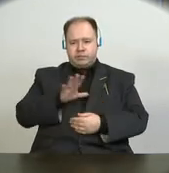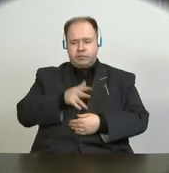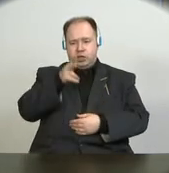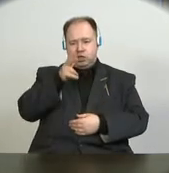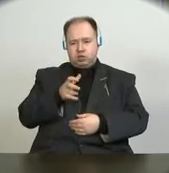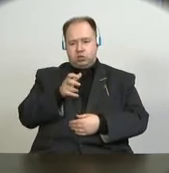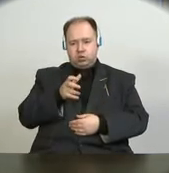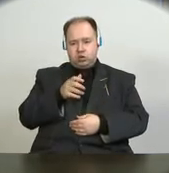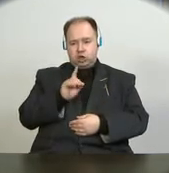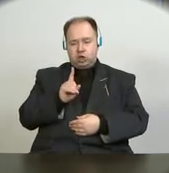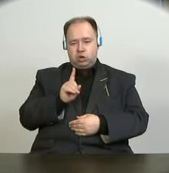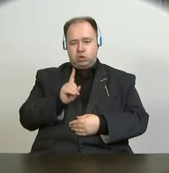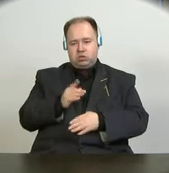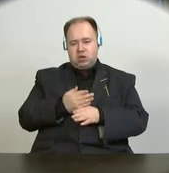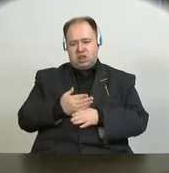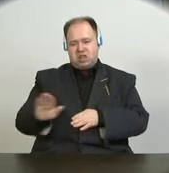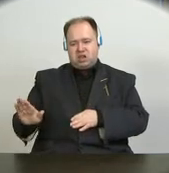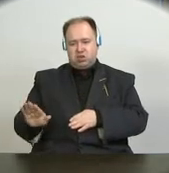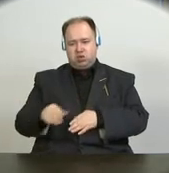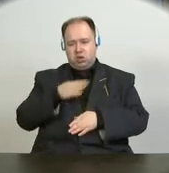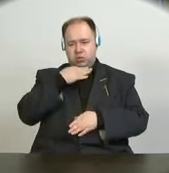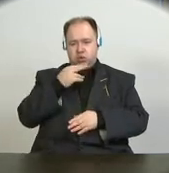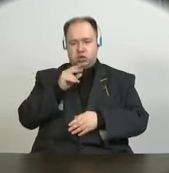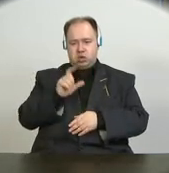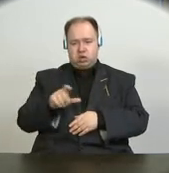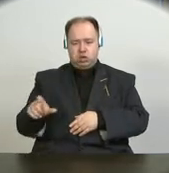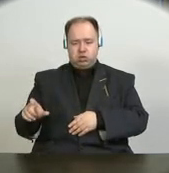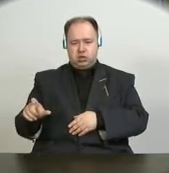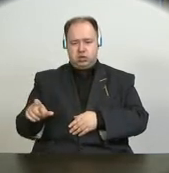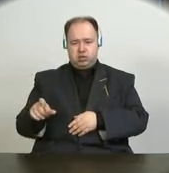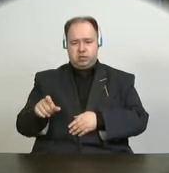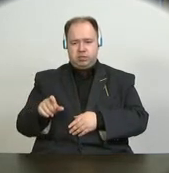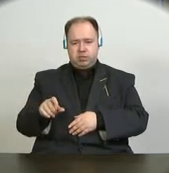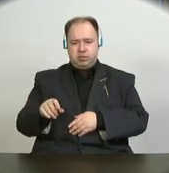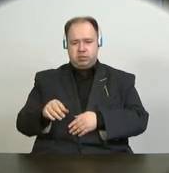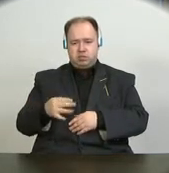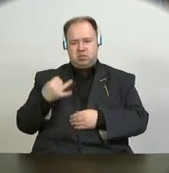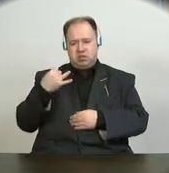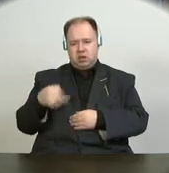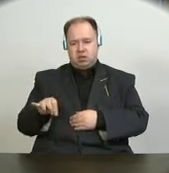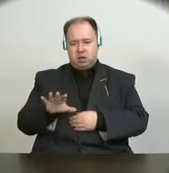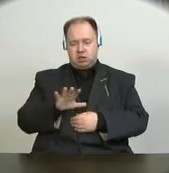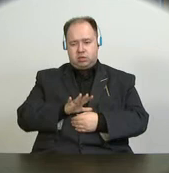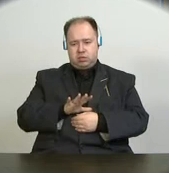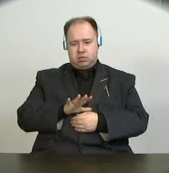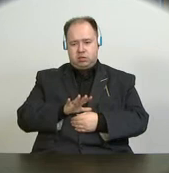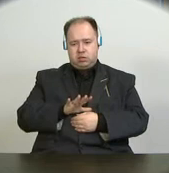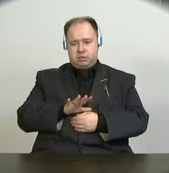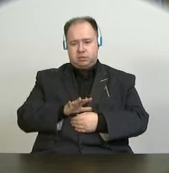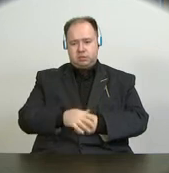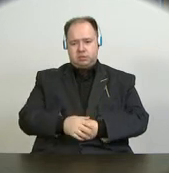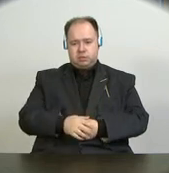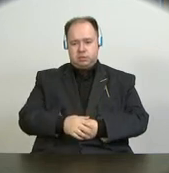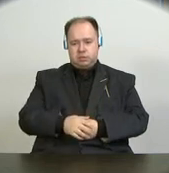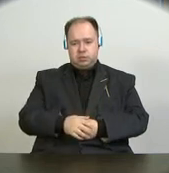оттолкнули огромное количество как бы людей разработчиков и там потребителей от себя несмотря на то что